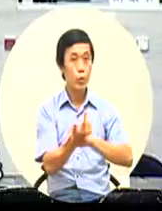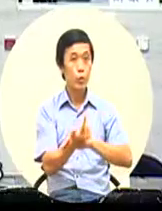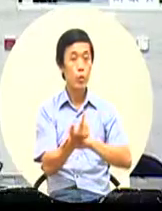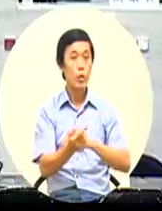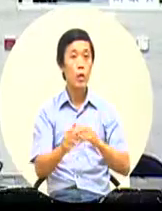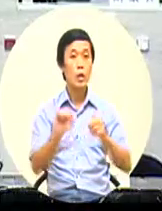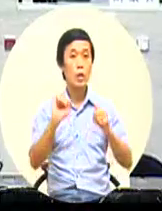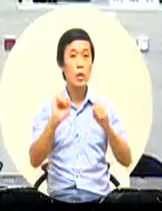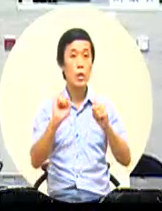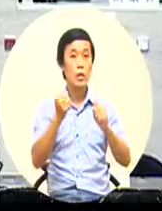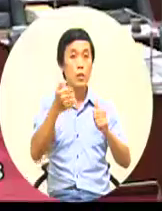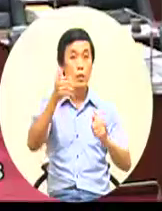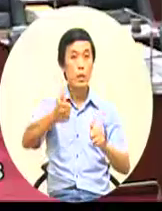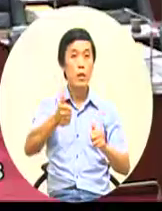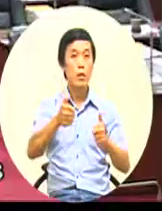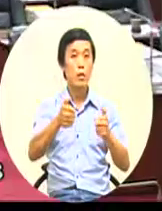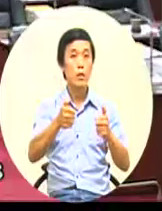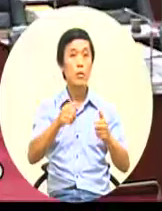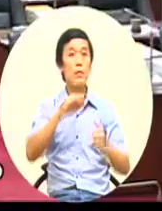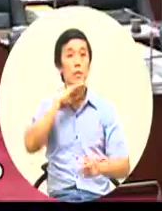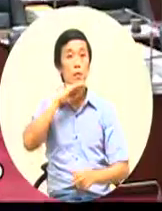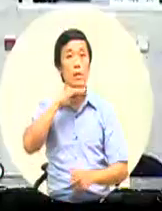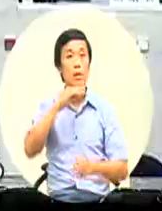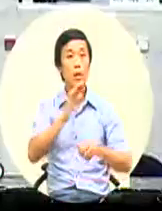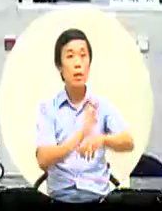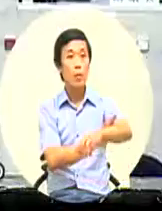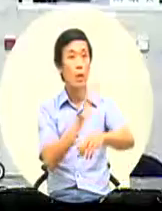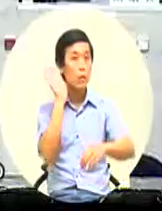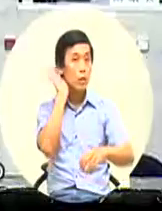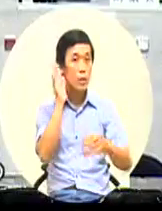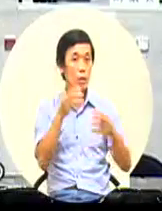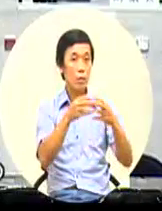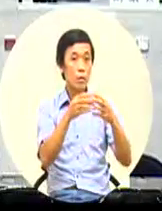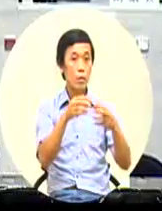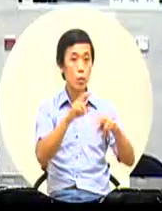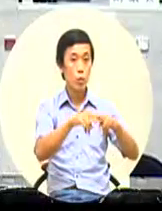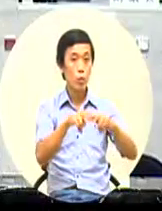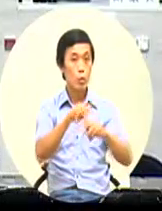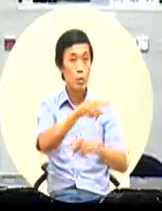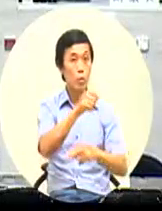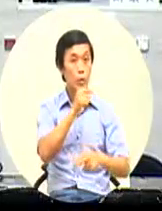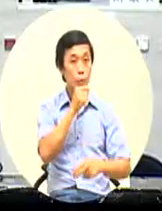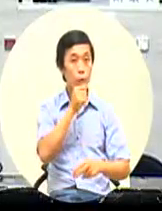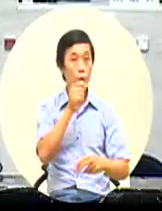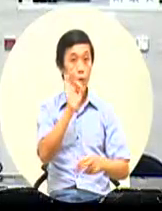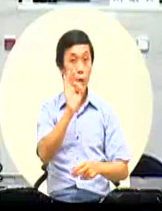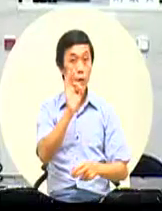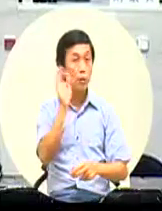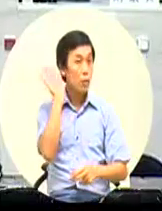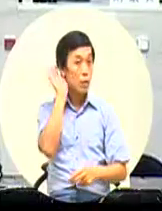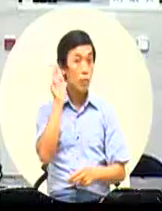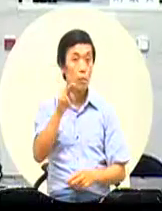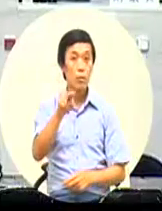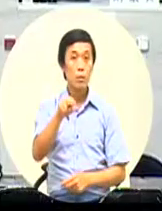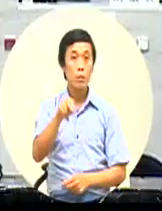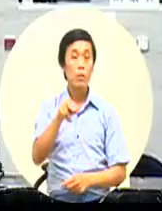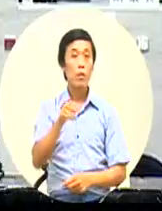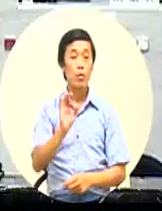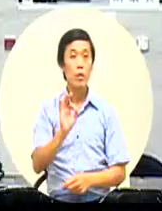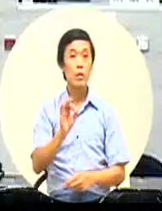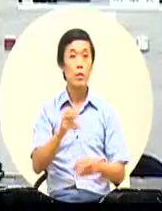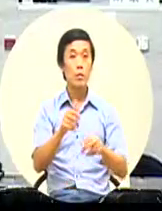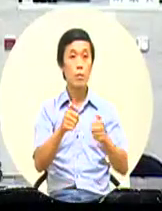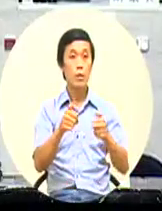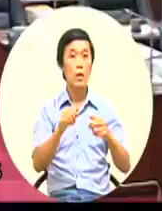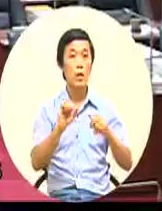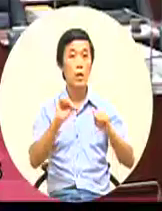好，谢谢议长哈。我想 等一下，旁听席的麦克风 OK 吗 ？OK， 听得到哈。好，谢谢。 好，